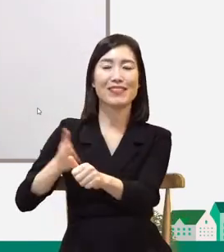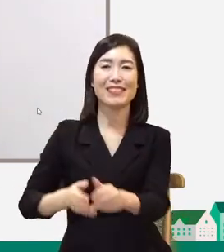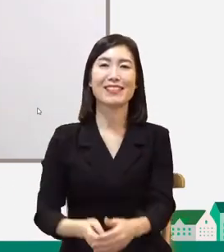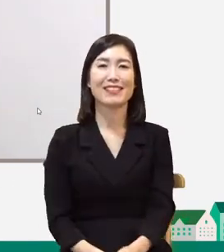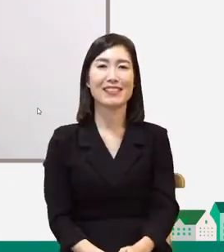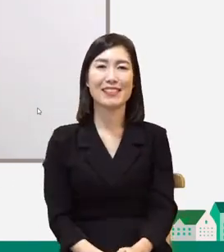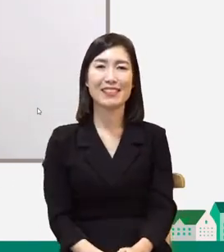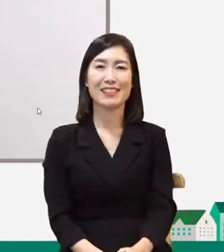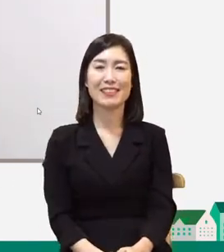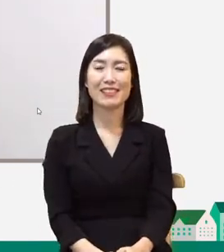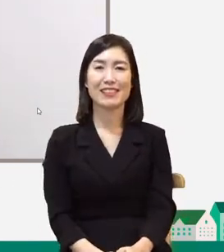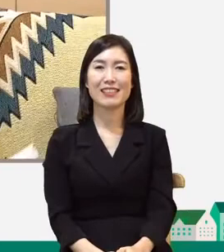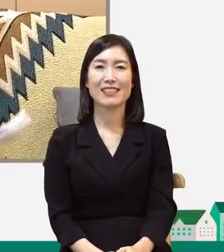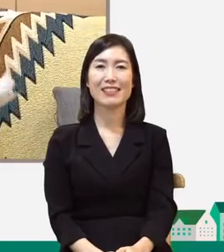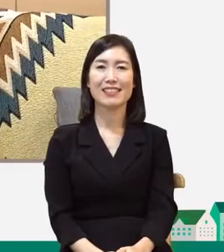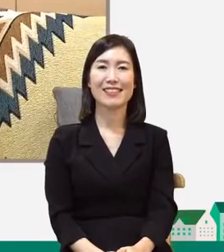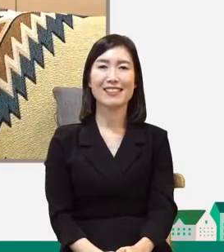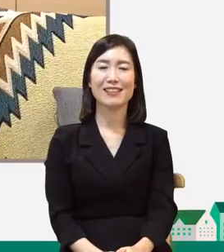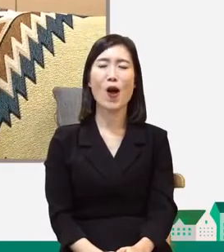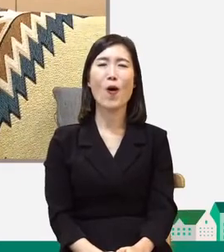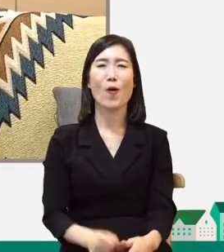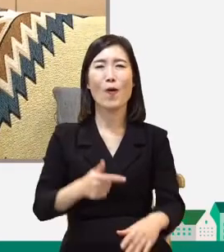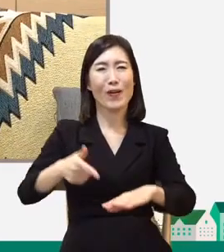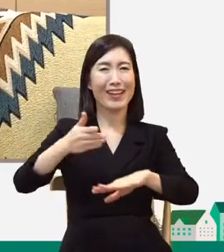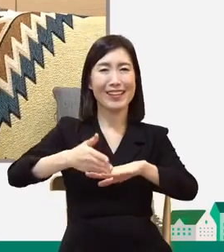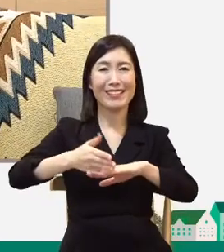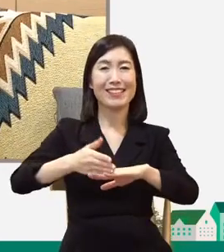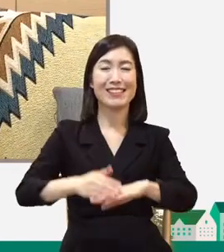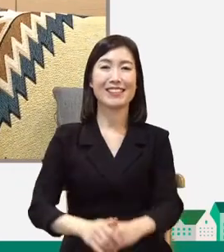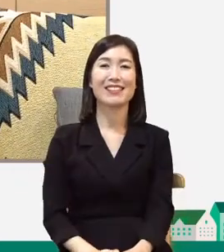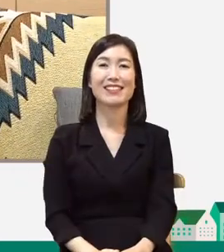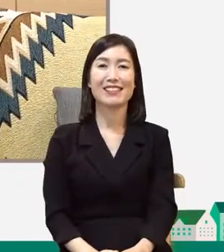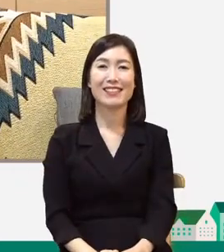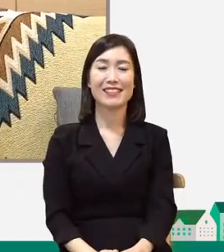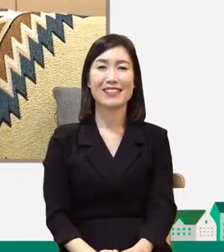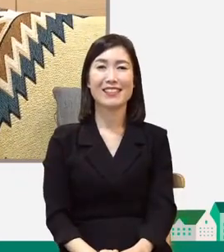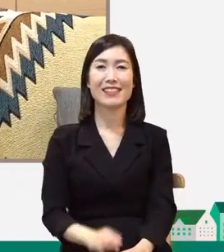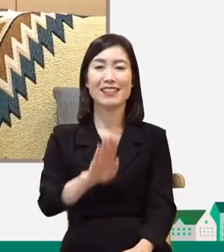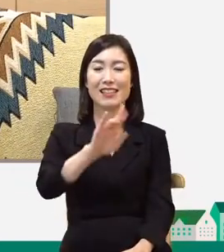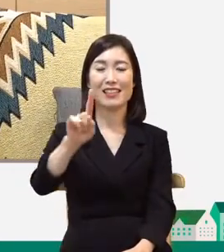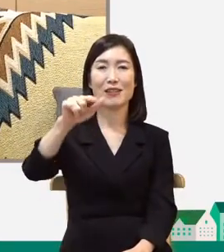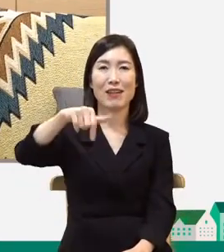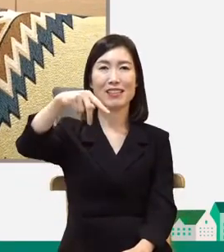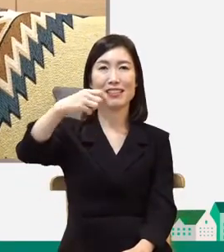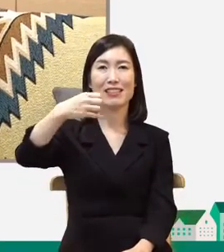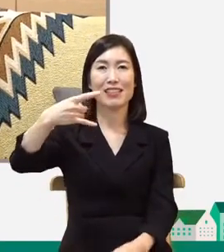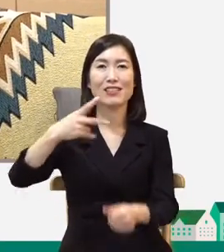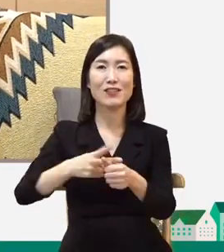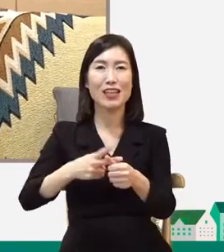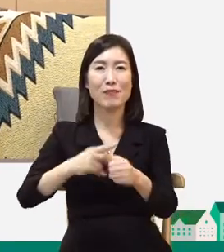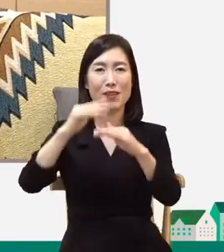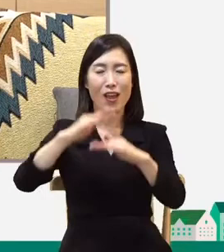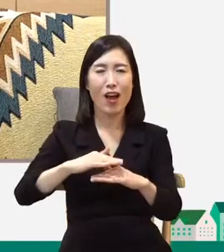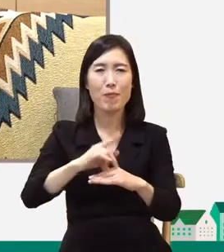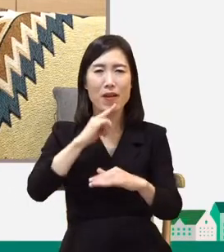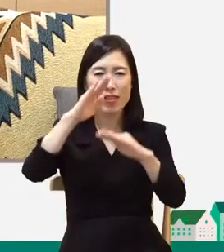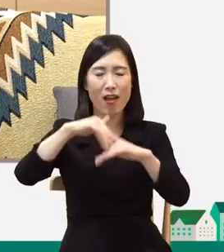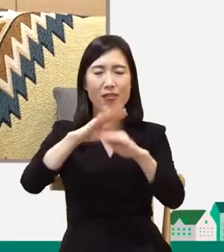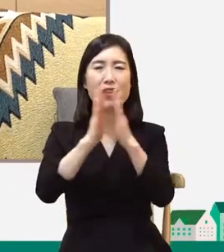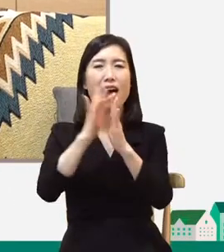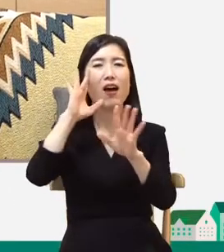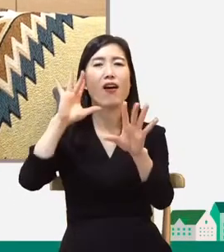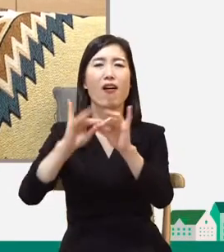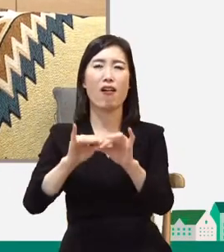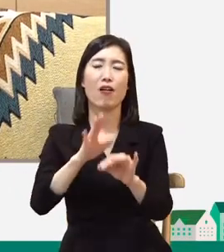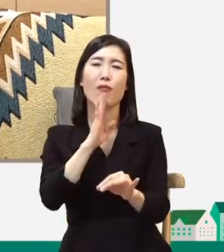하겠습니다. 아유, 너무 감사합니다. 저기 박승희 팀장님 말씀에 너무 십분 공감합니다.